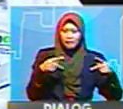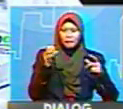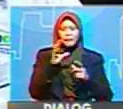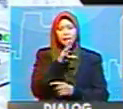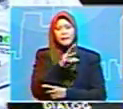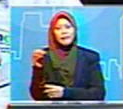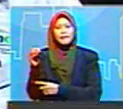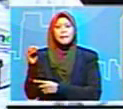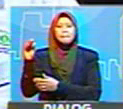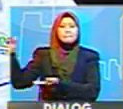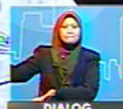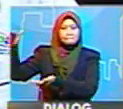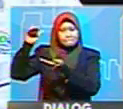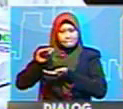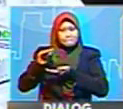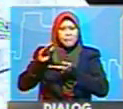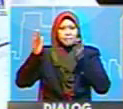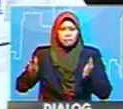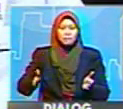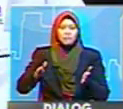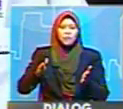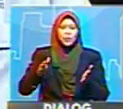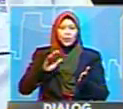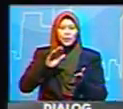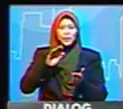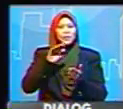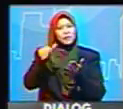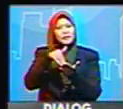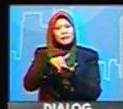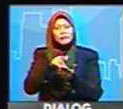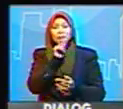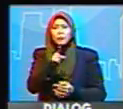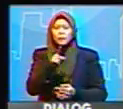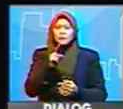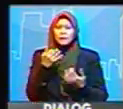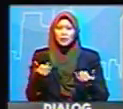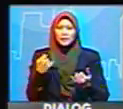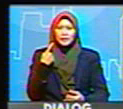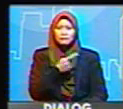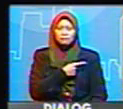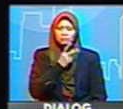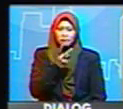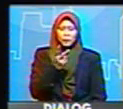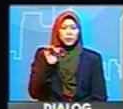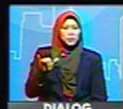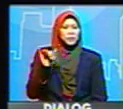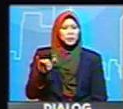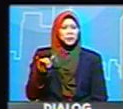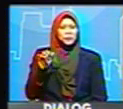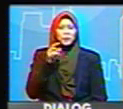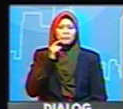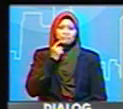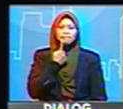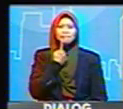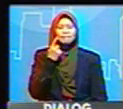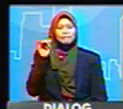kepada pemborong dan sebagainya okey jihad Saya melihat perkara ini suatu yang besar sesuatu yang serius dan jelas